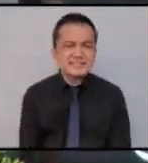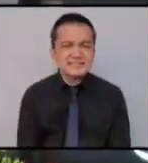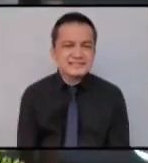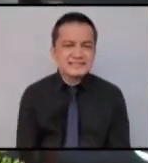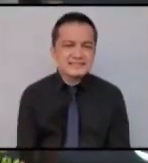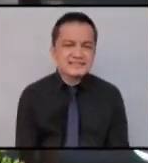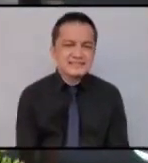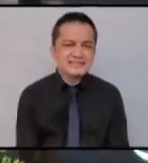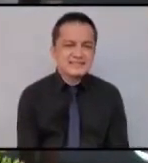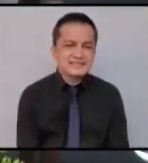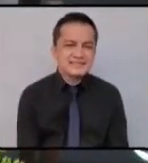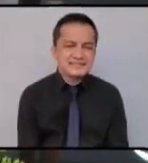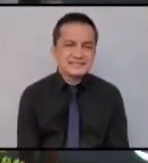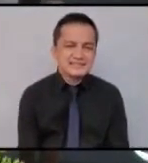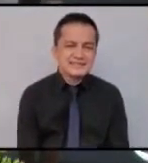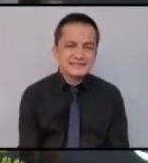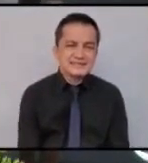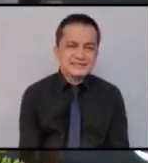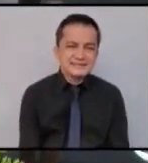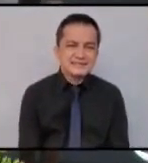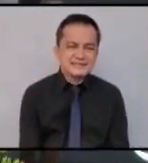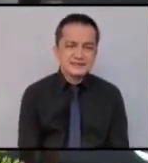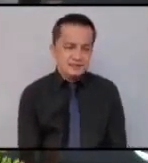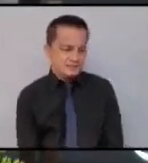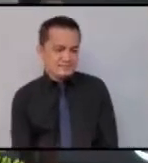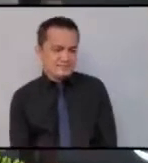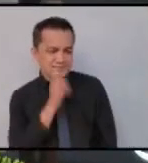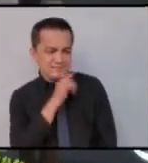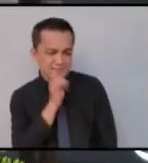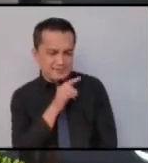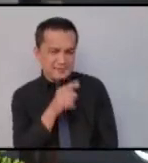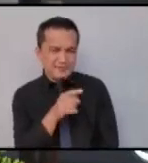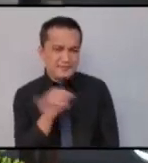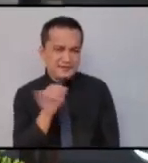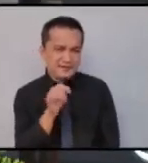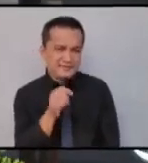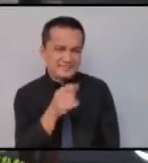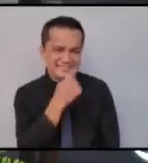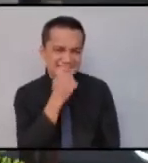no? Gawin tayo naman ang pakpak mo, parang ngipin mo lang, ah.